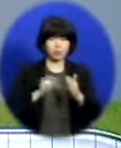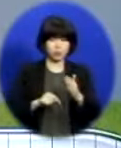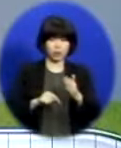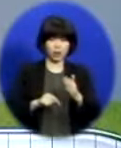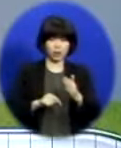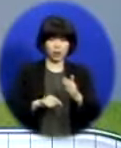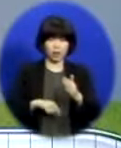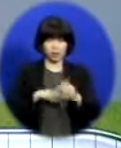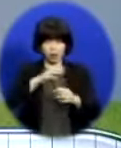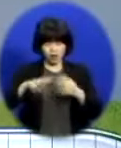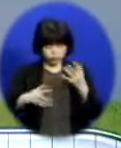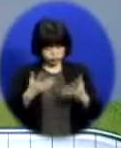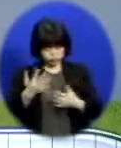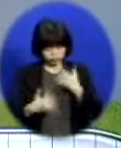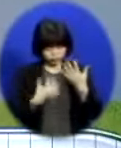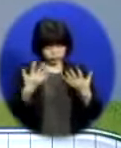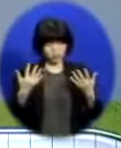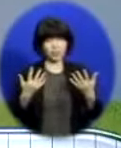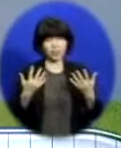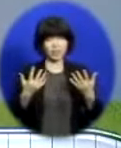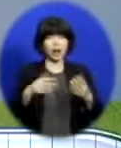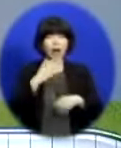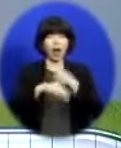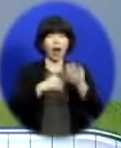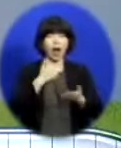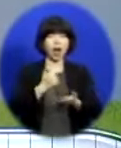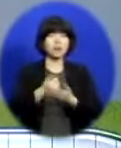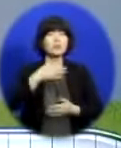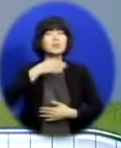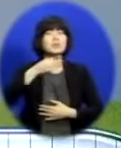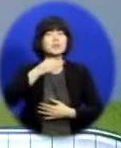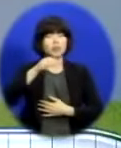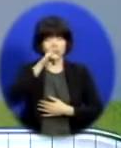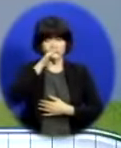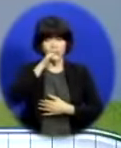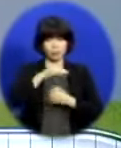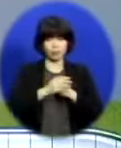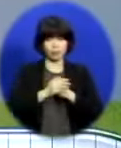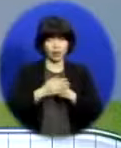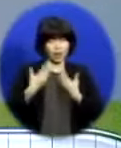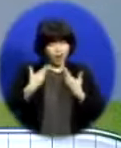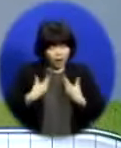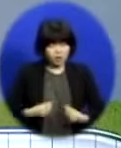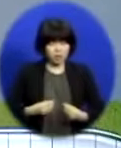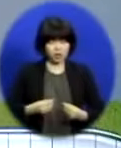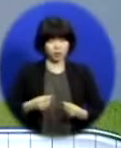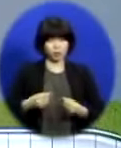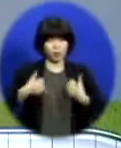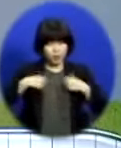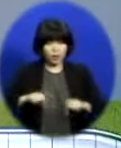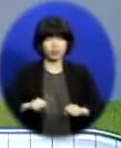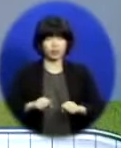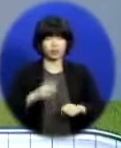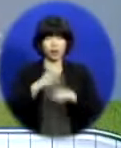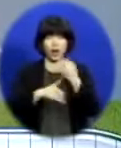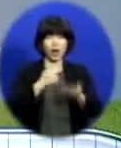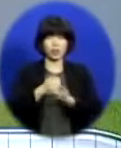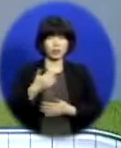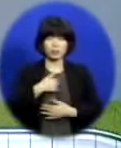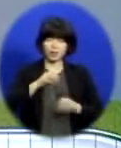걷잡을 수 없이 일어나는 하나님의 음성이 있었던 겁니다 낙망하고 좌절하고 하나님 나를